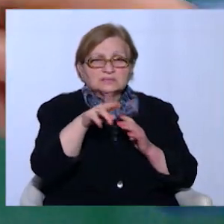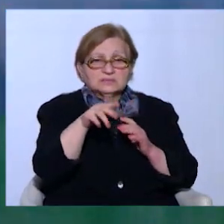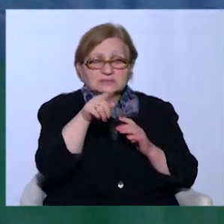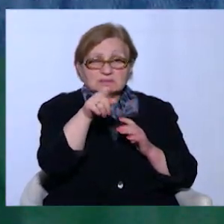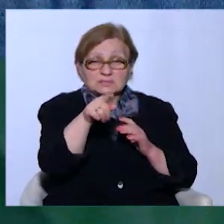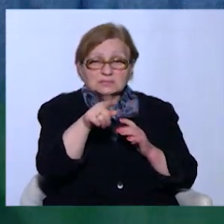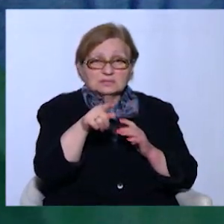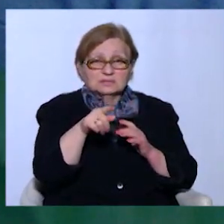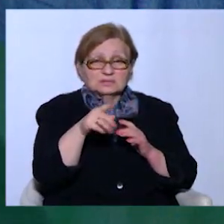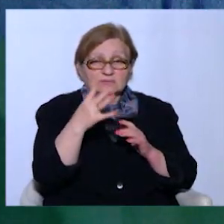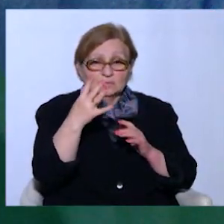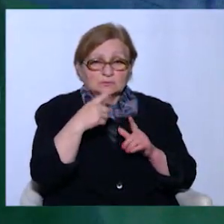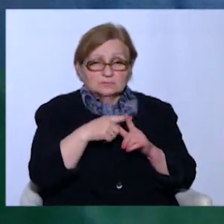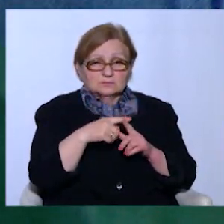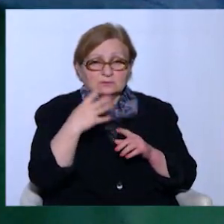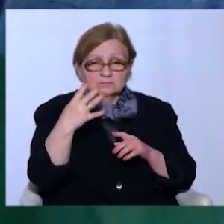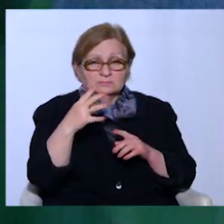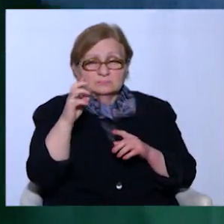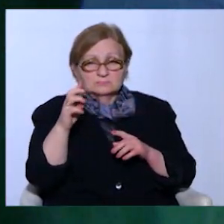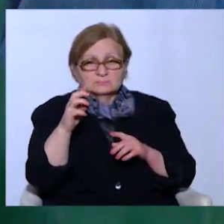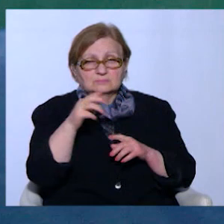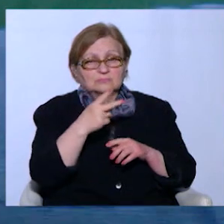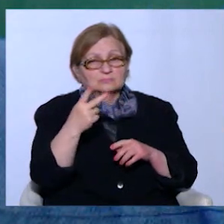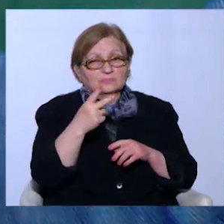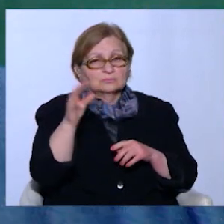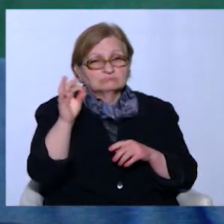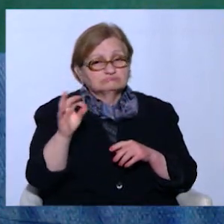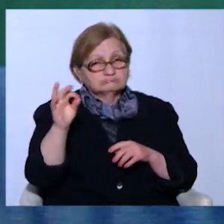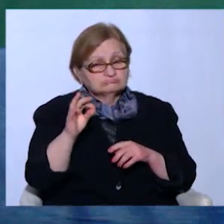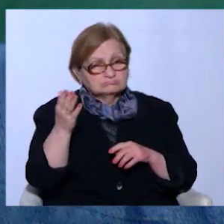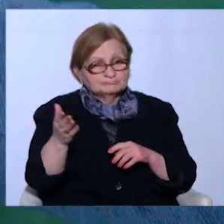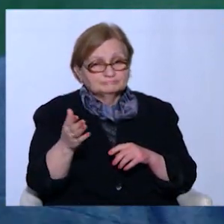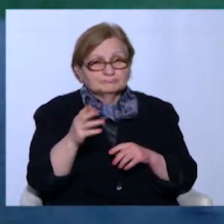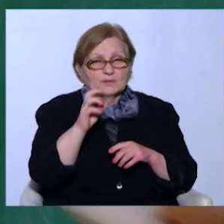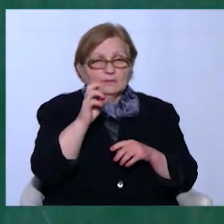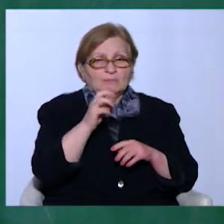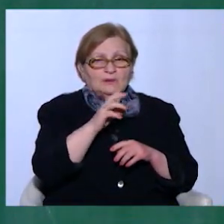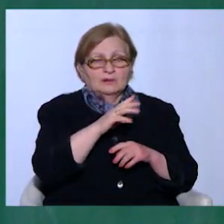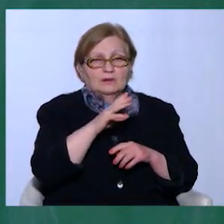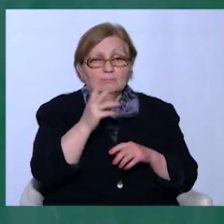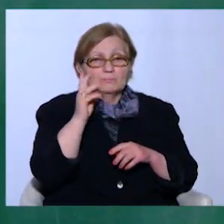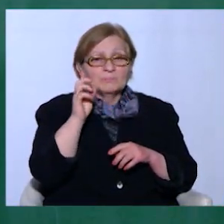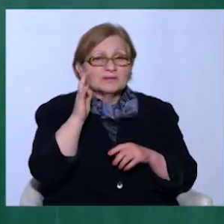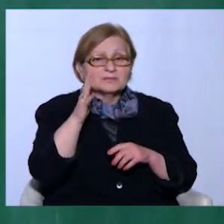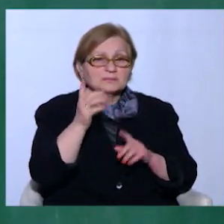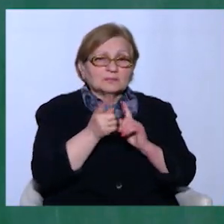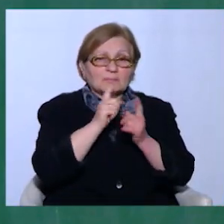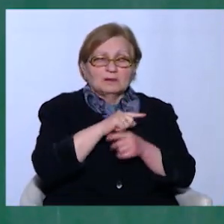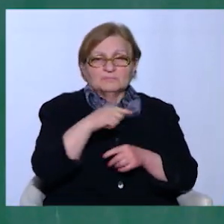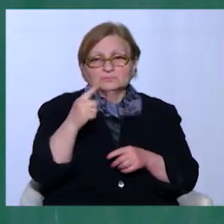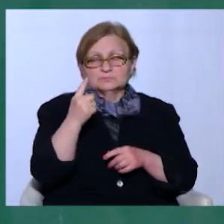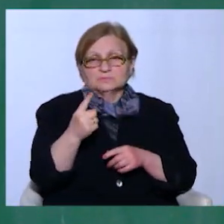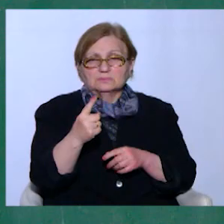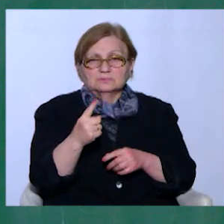დისკრიმინატი, რომელიც არის 4 + 4b, იგი უნდა იყოს 0, ანუ გამოდის b უდრის - 1-ს.